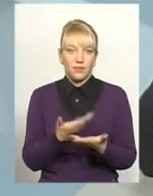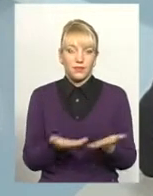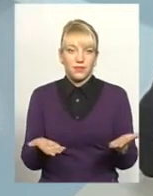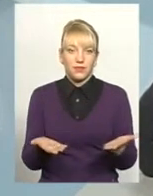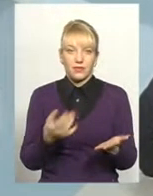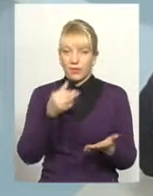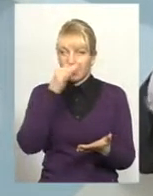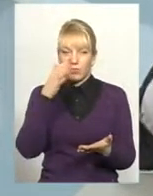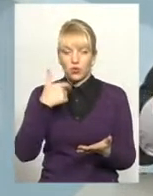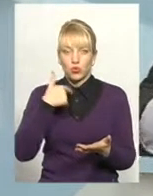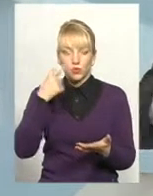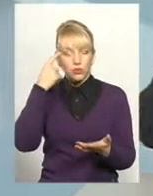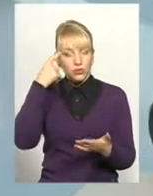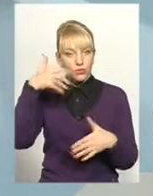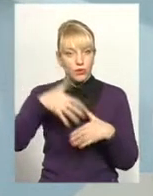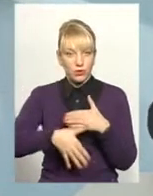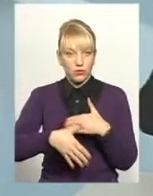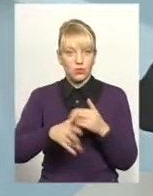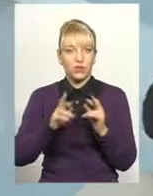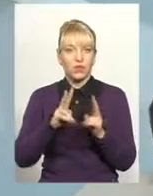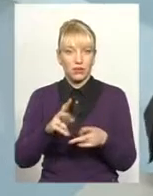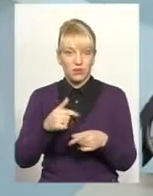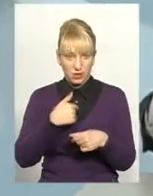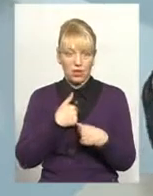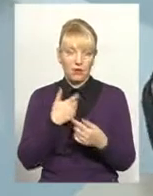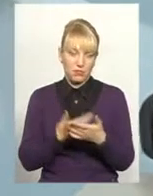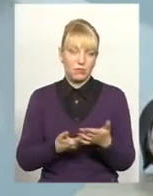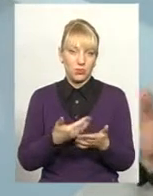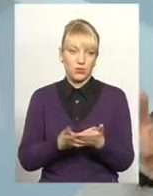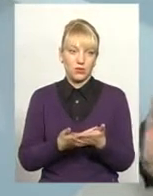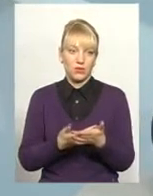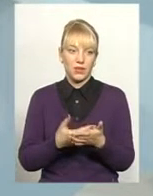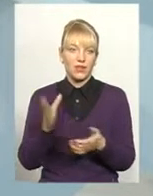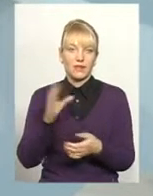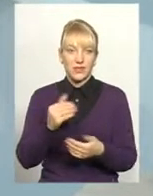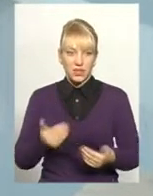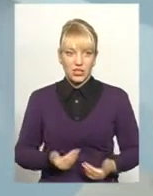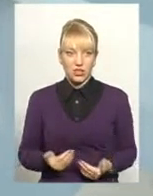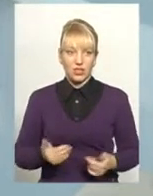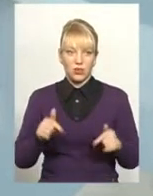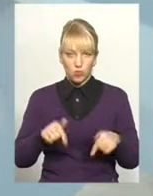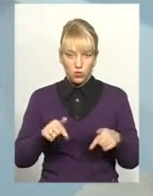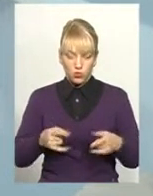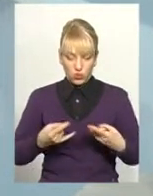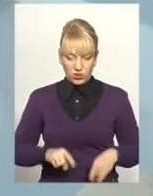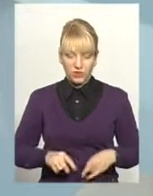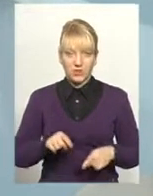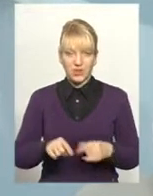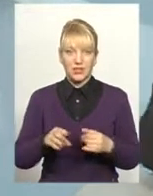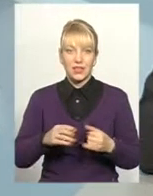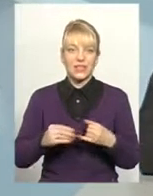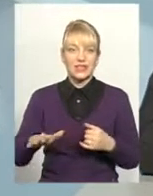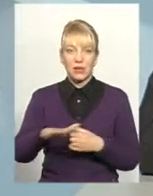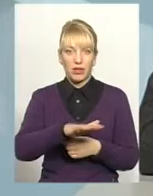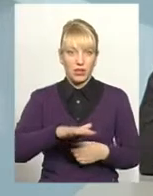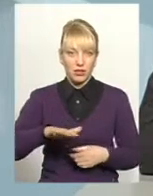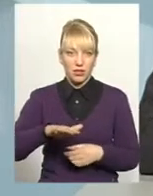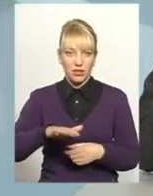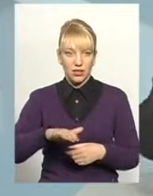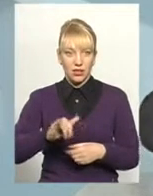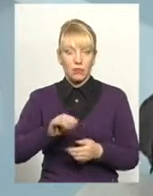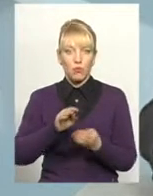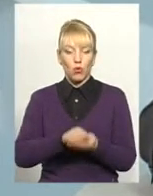не можу собі збагнути, якби я, допустим, все життя прожив, тут родився, на цій землі, тут поховані